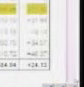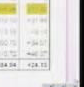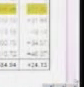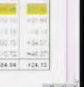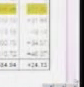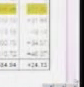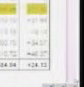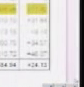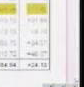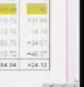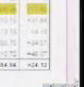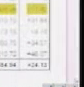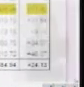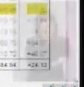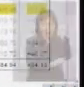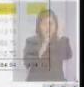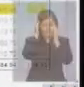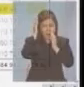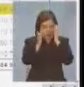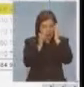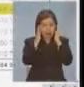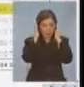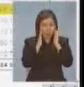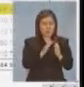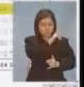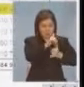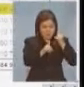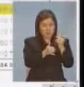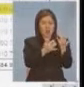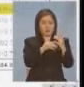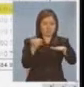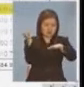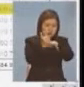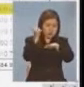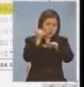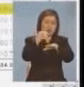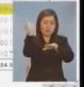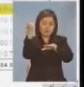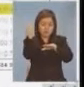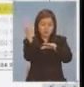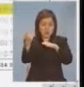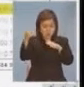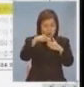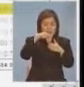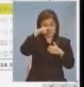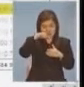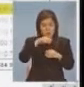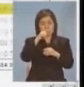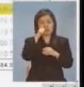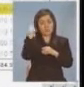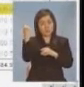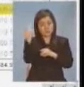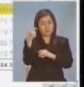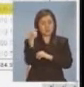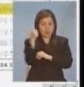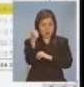เลเซียและสิงคโปร์เพราะเราจะได้ขนนักท่องเที่ยวจากในรายประเทศเหล่านี้ค่ะเพื่อเชื่อมต่อกลับเข้ามาท่องเที่ยวในยังประเทศไท